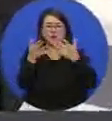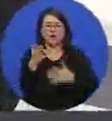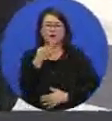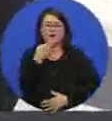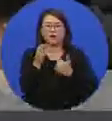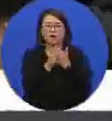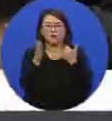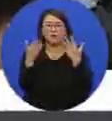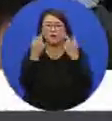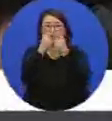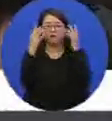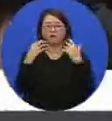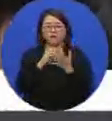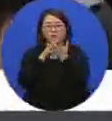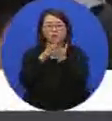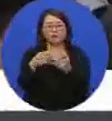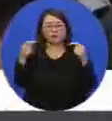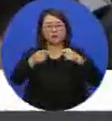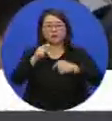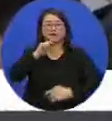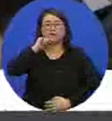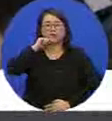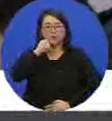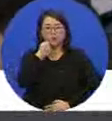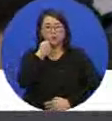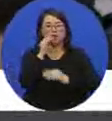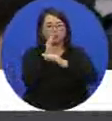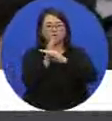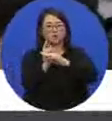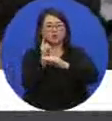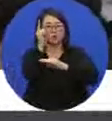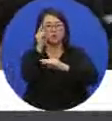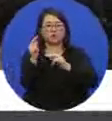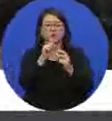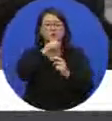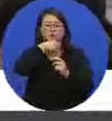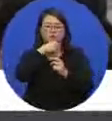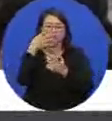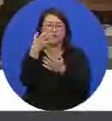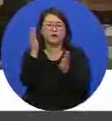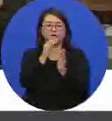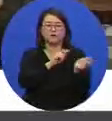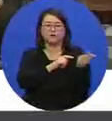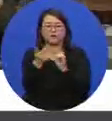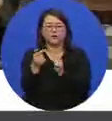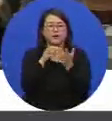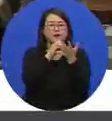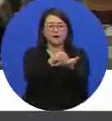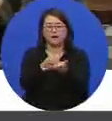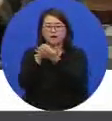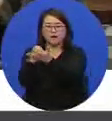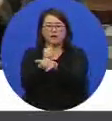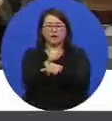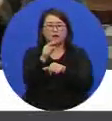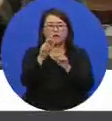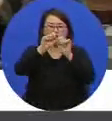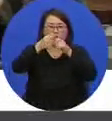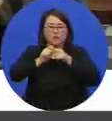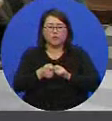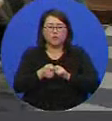특히 중상위권은 등급 컷의 등락이 심해 지원할 대학과 학과의 영역별 반영 비율 등을